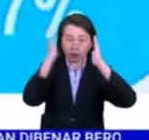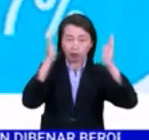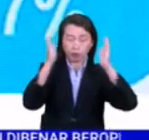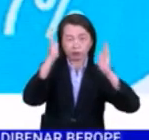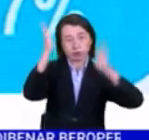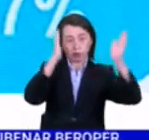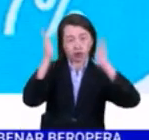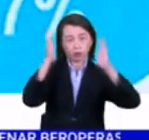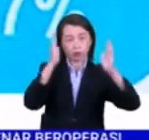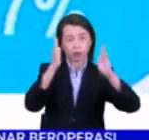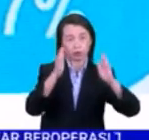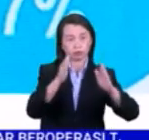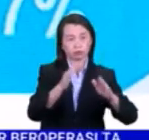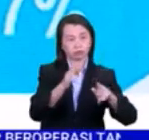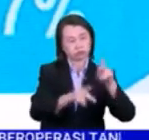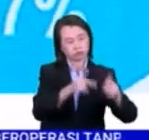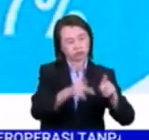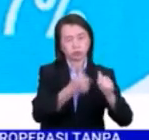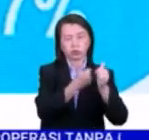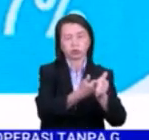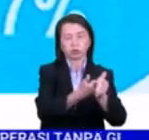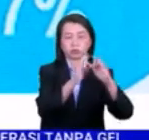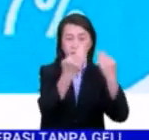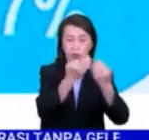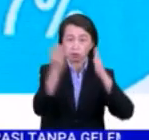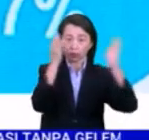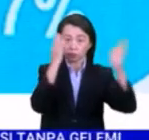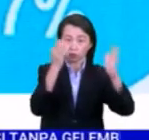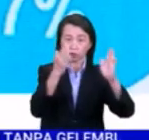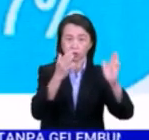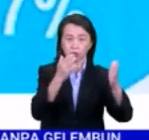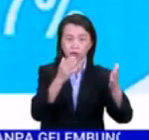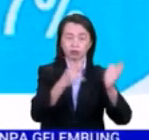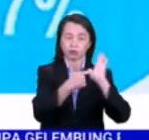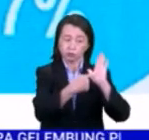penduduk mengikut kewarganegaraan menunjukkan